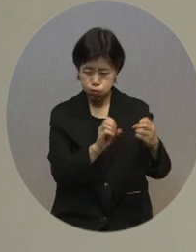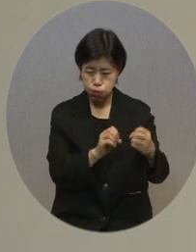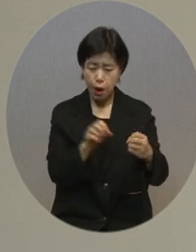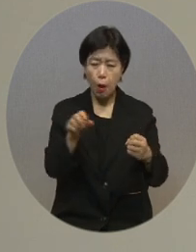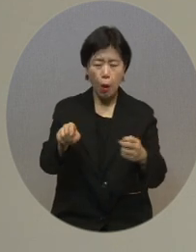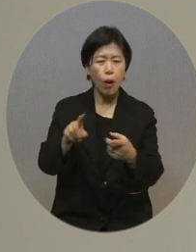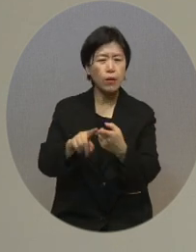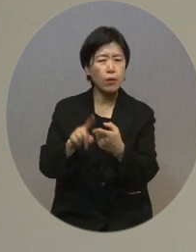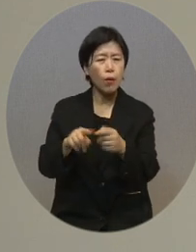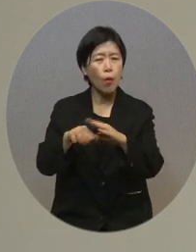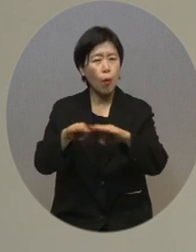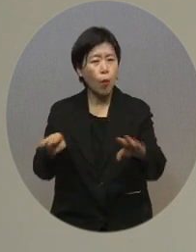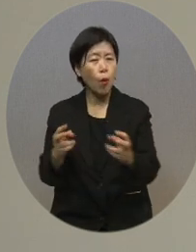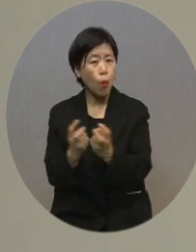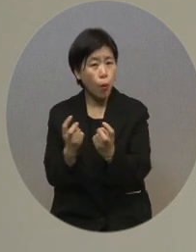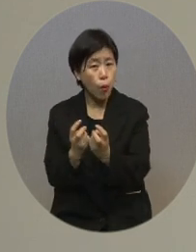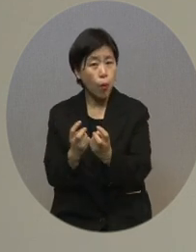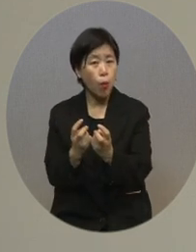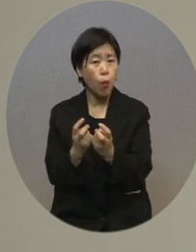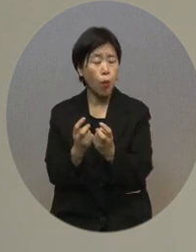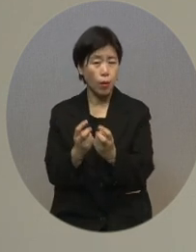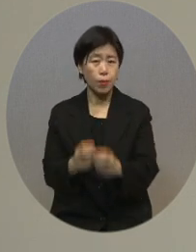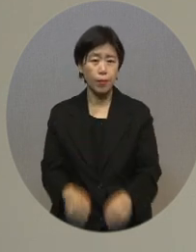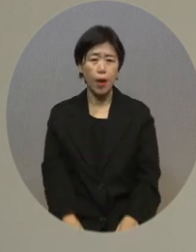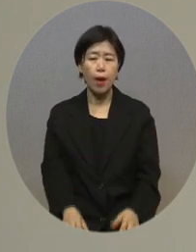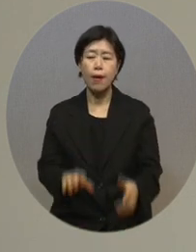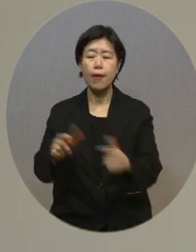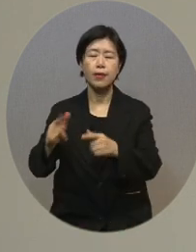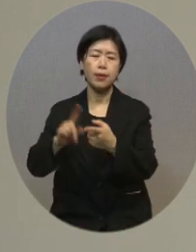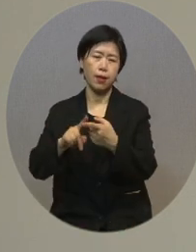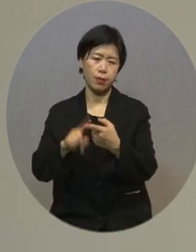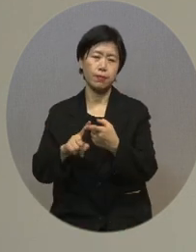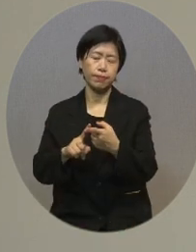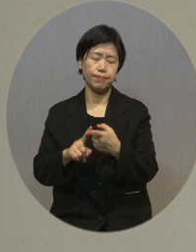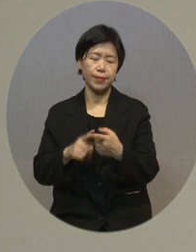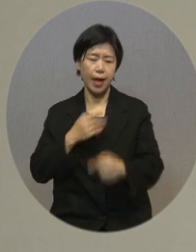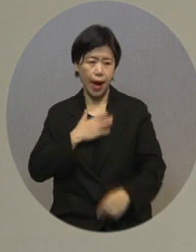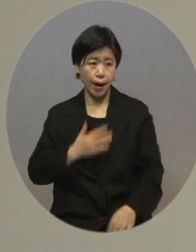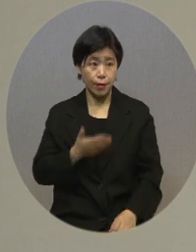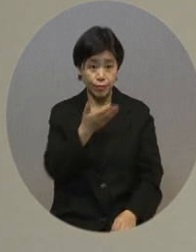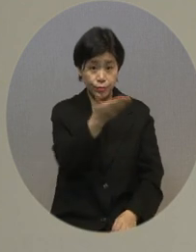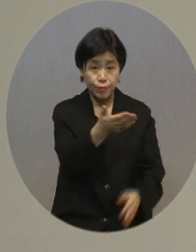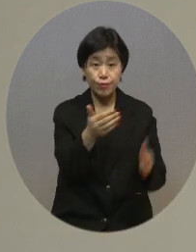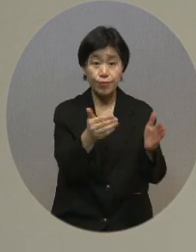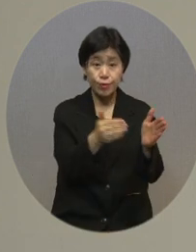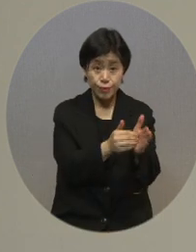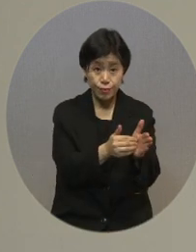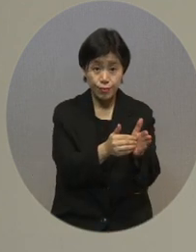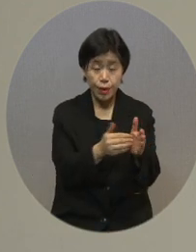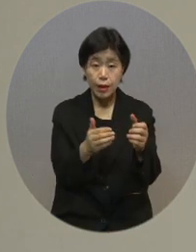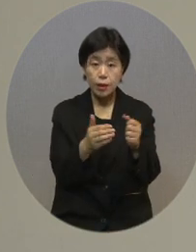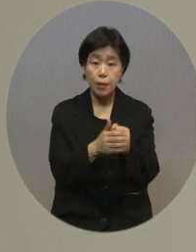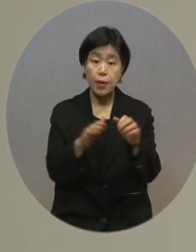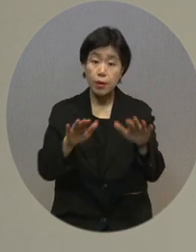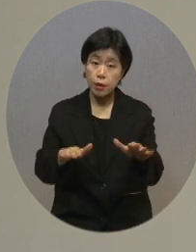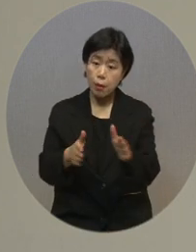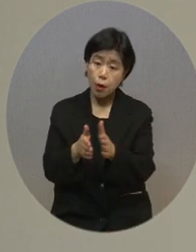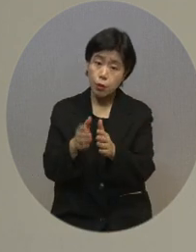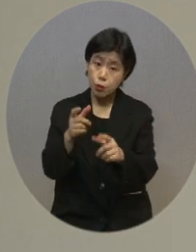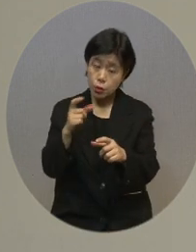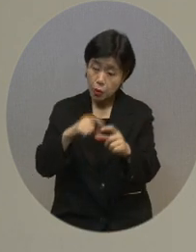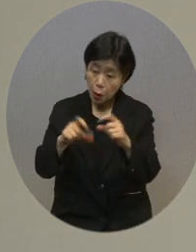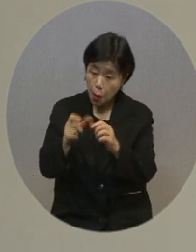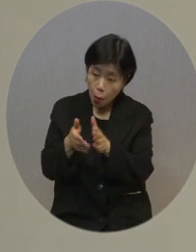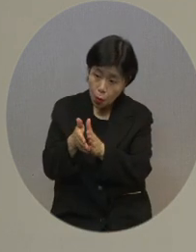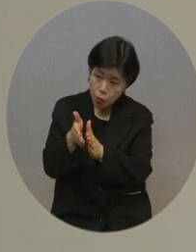관리 기법을 통해서 전혀 지장이 없겠다는 확신을 심어줬고 해서 고도 제한이 많이 완화가 됐습니다.